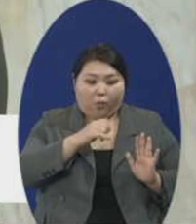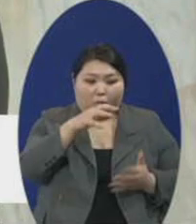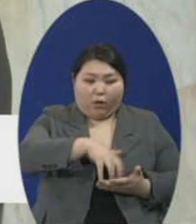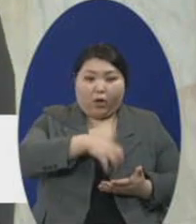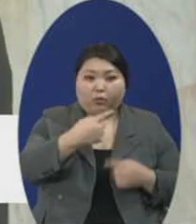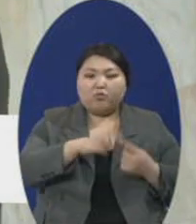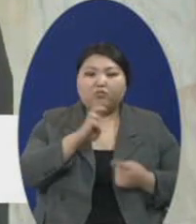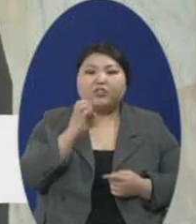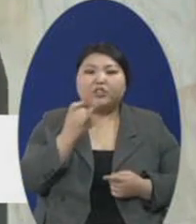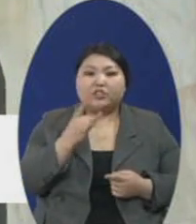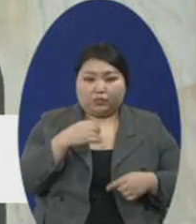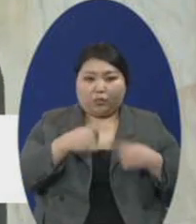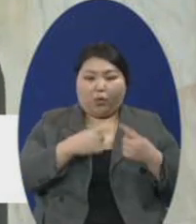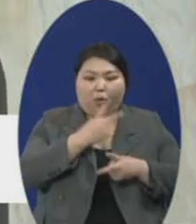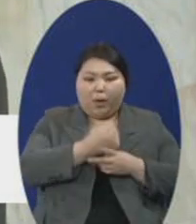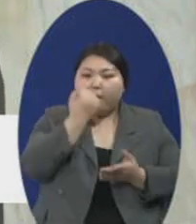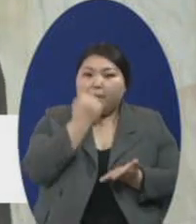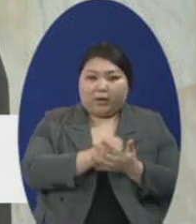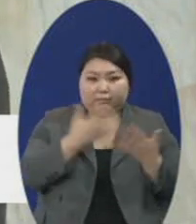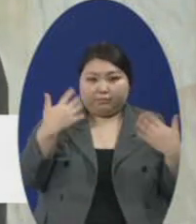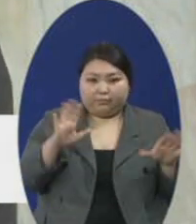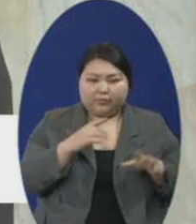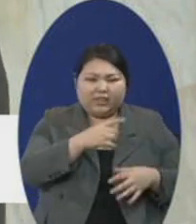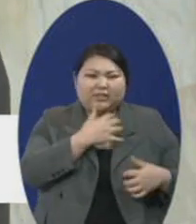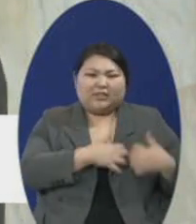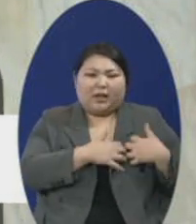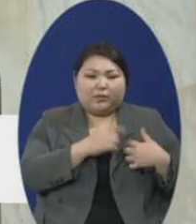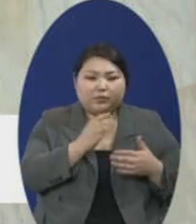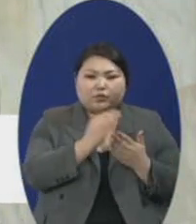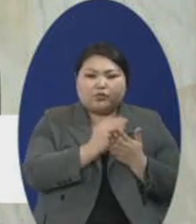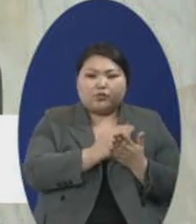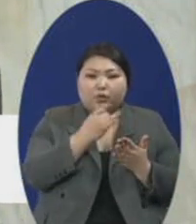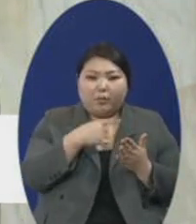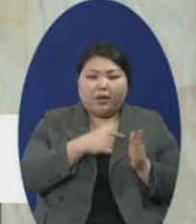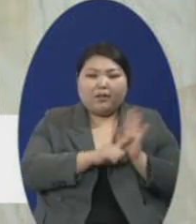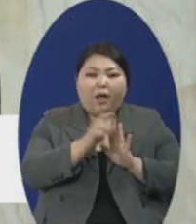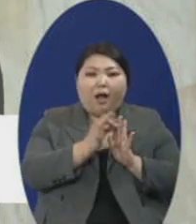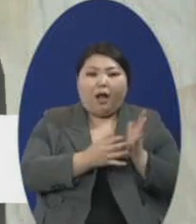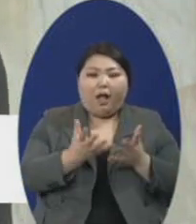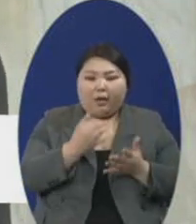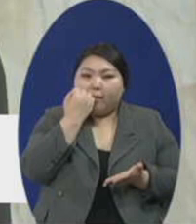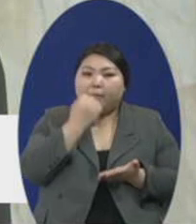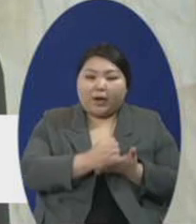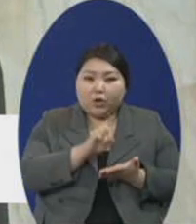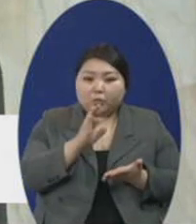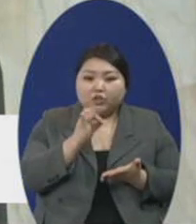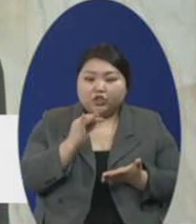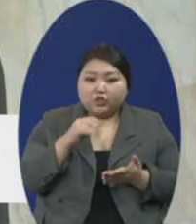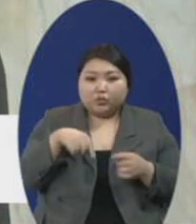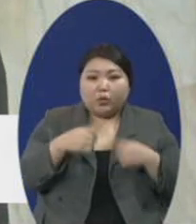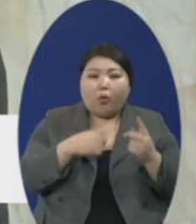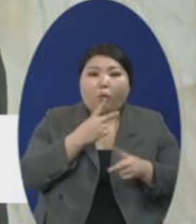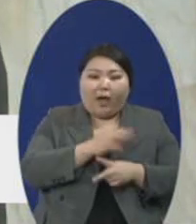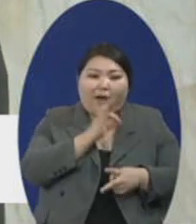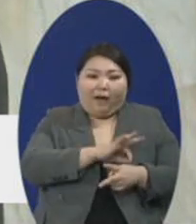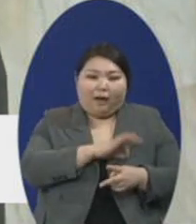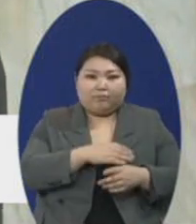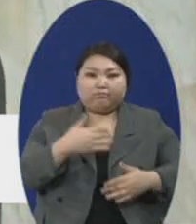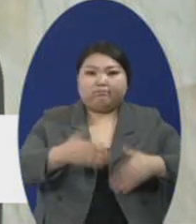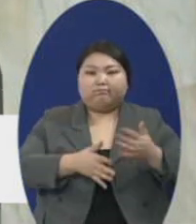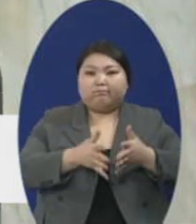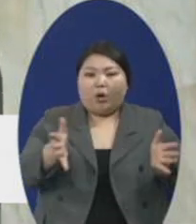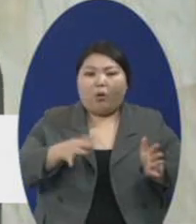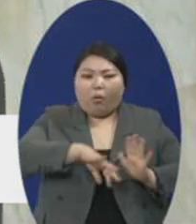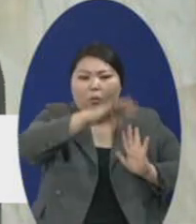баталж чадсан. Сая бол ингээ яаралтай байдлаар одоо журам батлаад шинэ одоо хийхдээ хийж байна. Энэ биржийн тухай хууль хэрэгсэлд орсноор цаашид